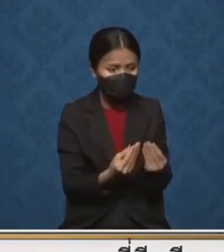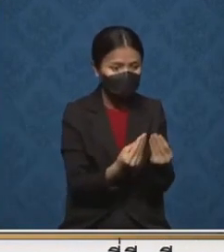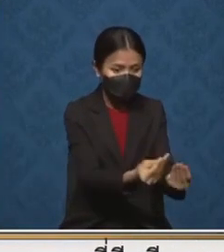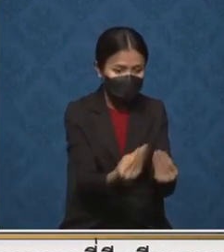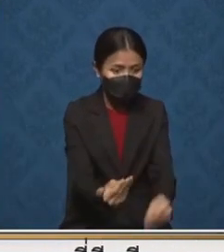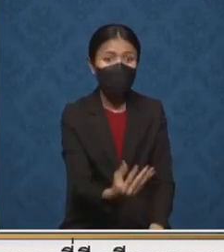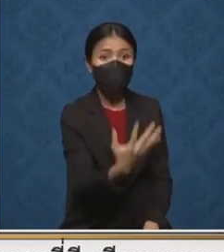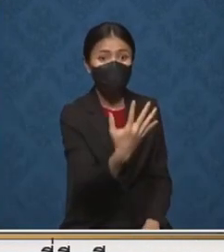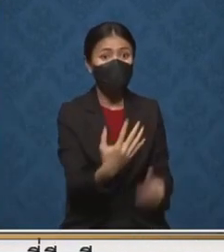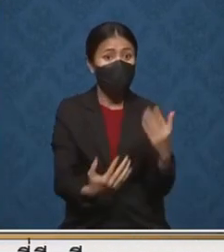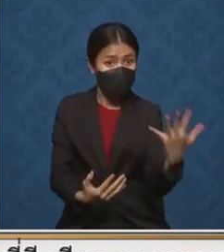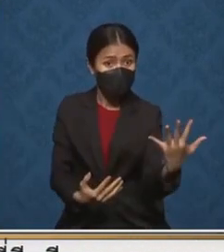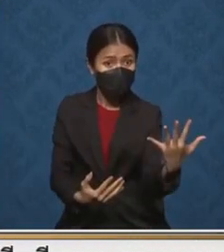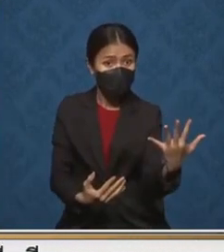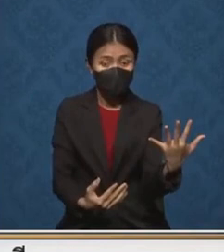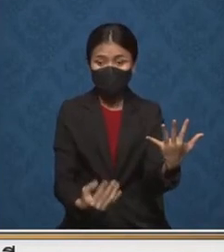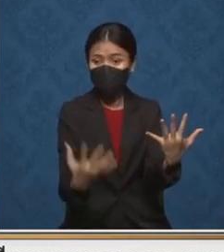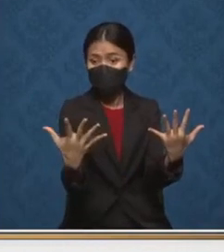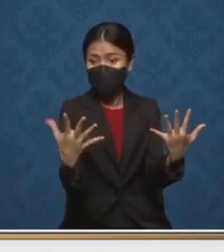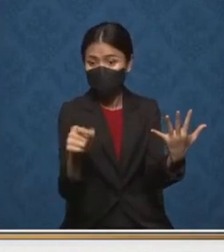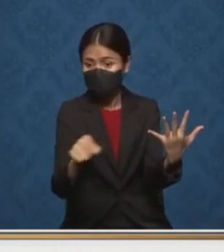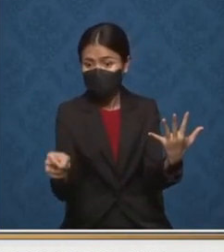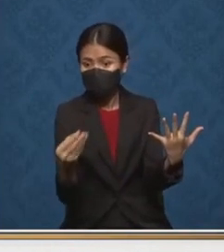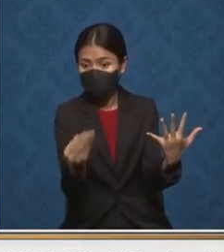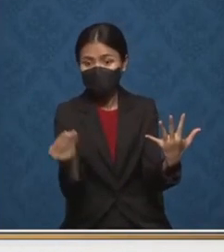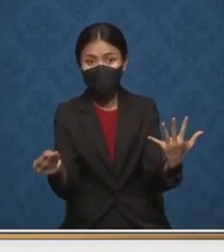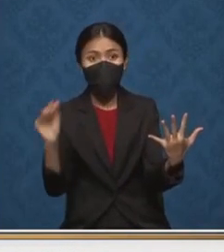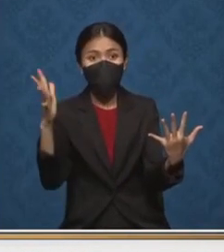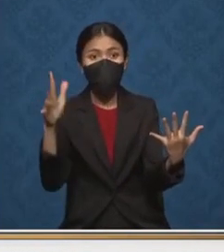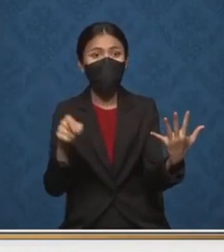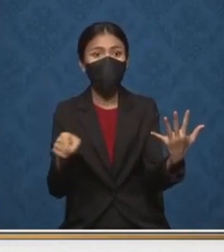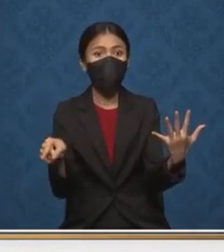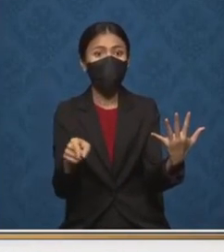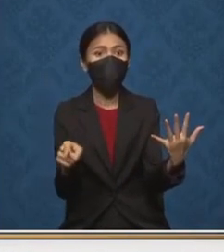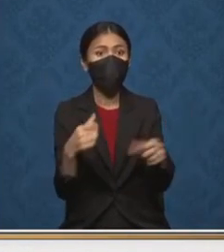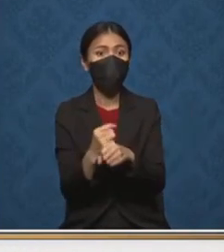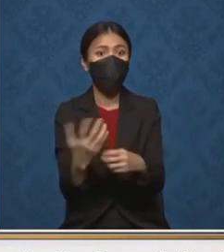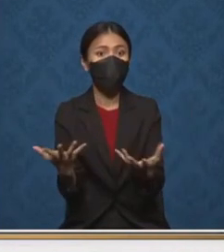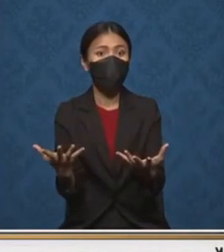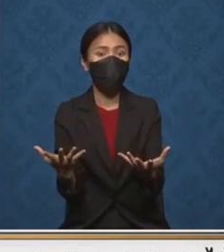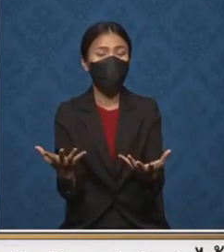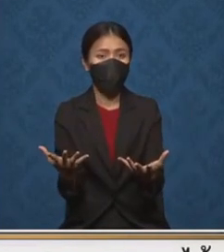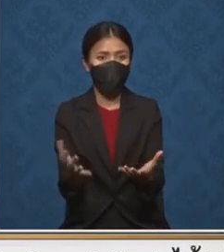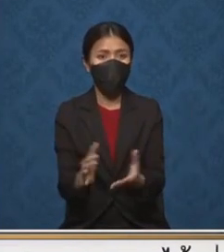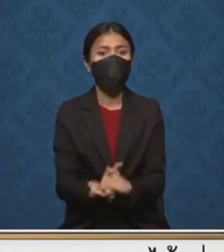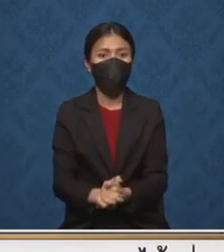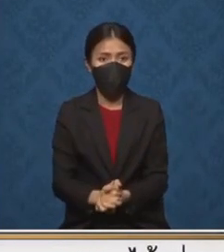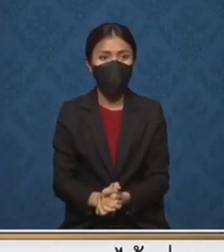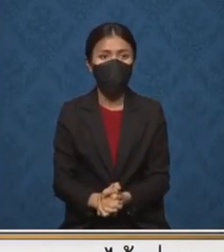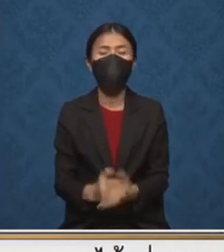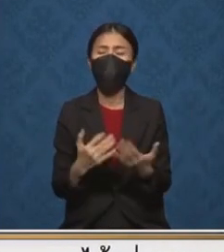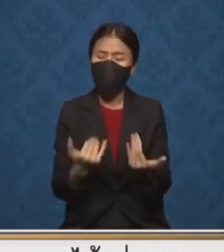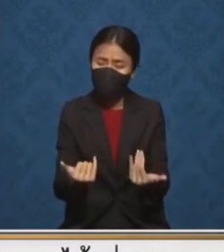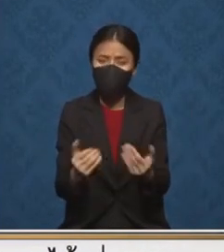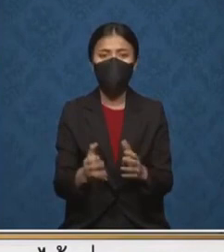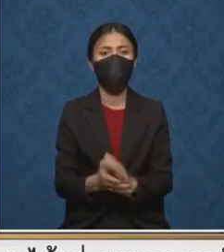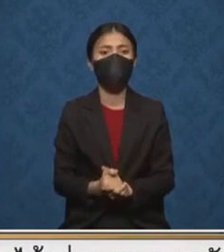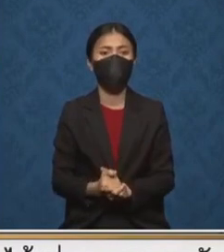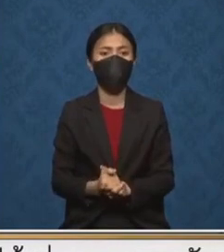ครับท่านประธานที่กลบครับดังนั้นต้องกลับเปลี่ยนสั้นๆว่ารัฐบาล